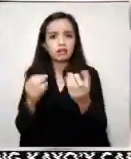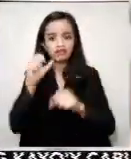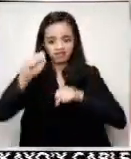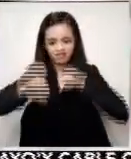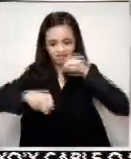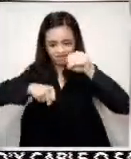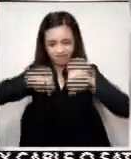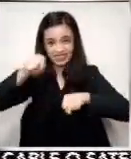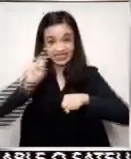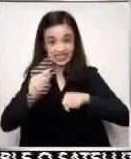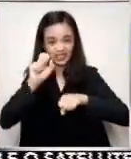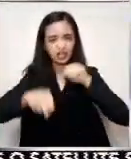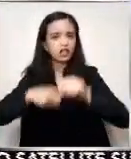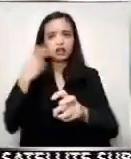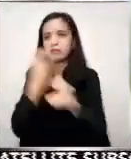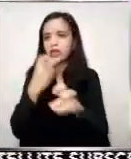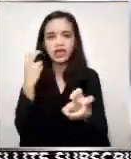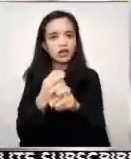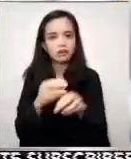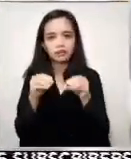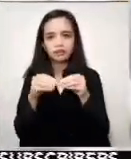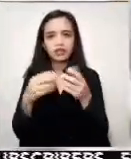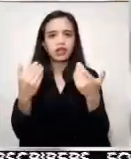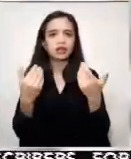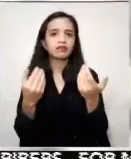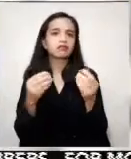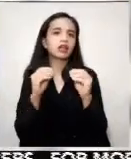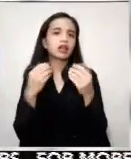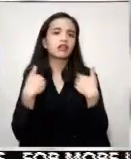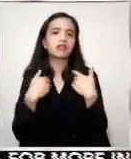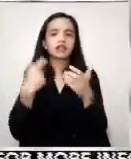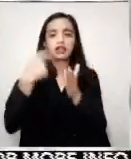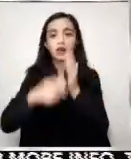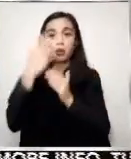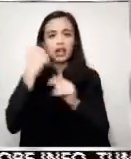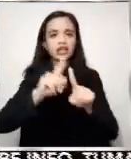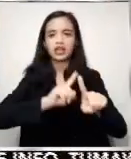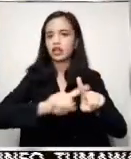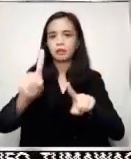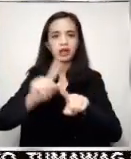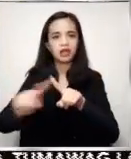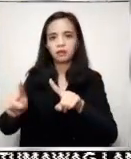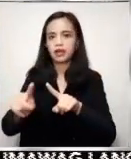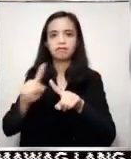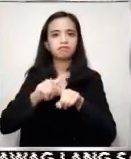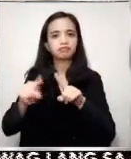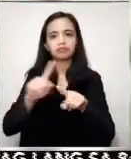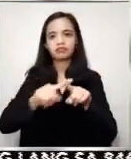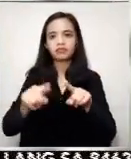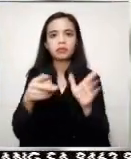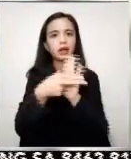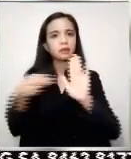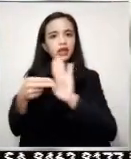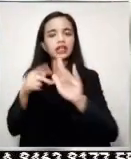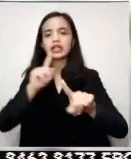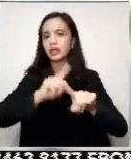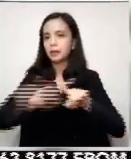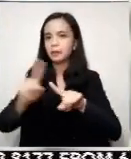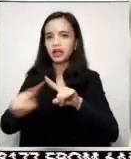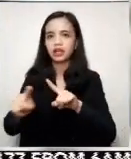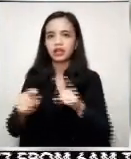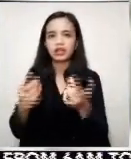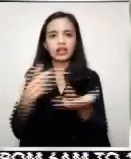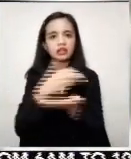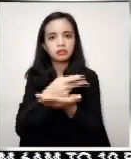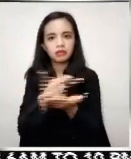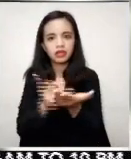mahirap daw lagyan ng SRP ang ganitong produkto dahil iba-iba ang modelo ng mga bisikleta at iba-iba rin ang spare parts.